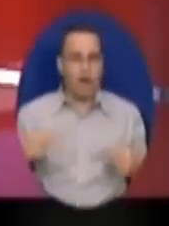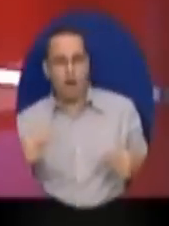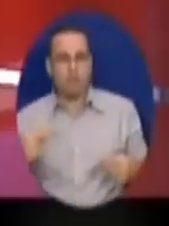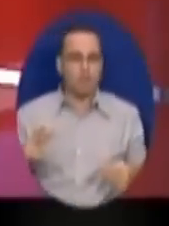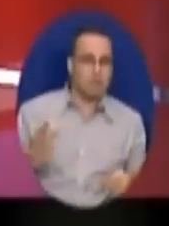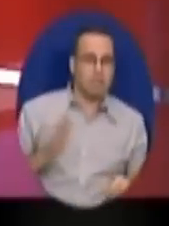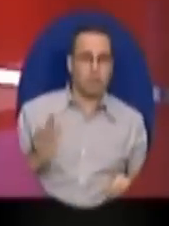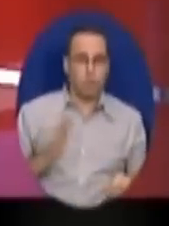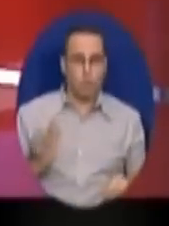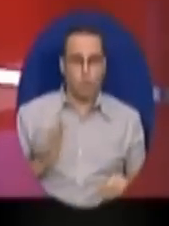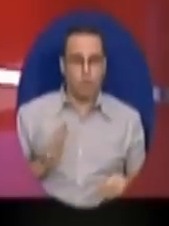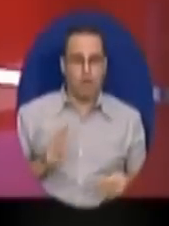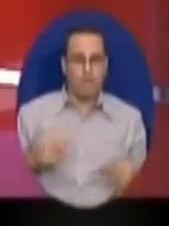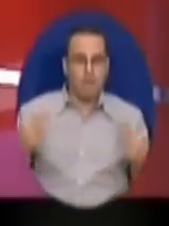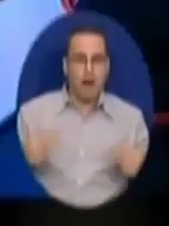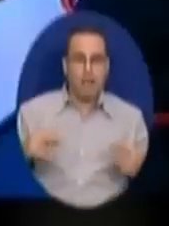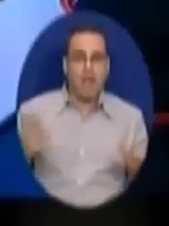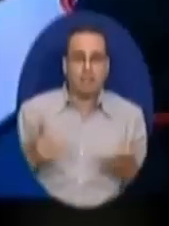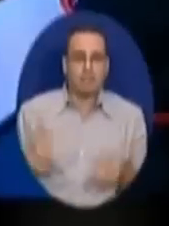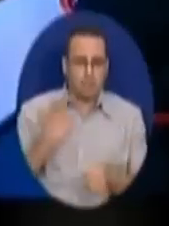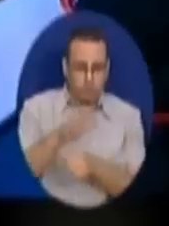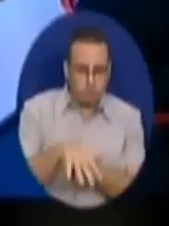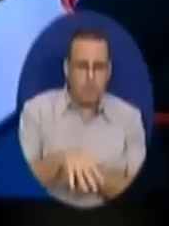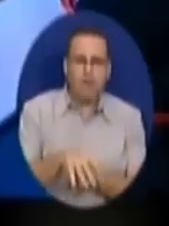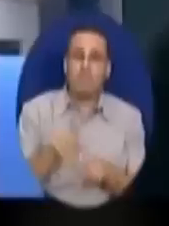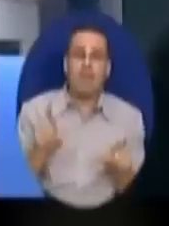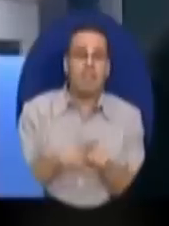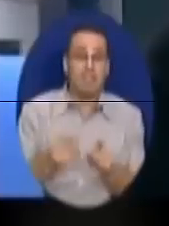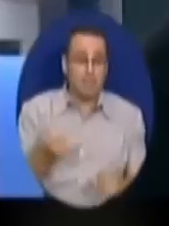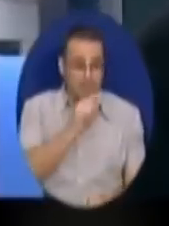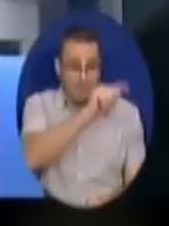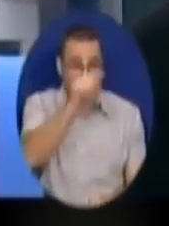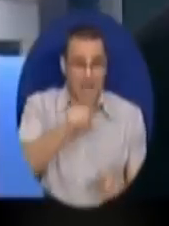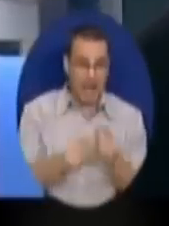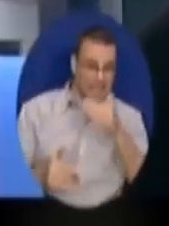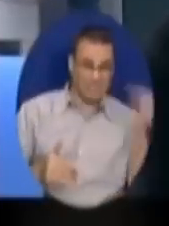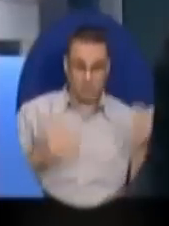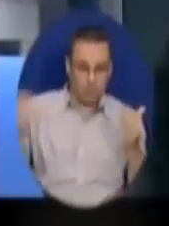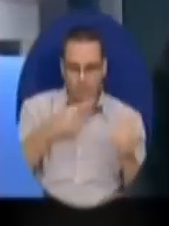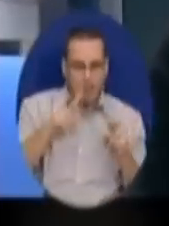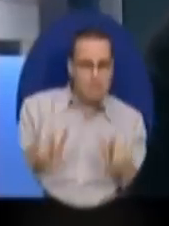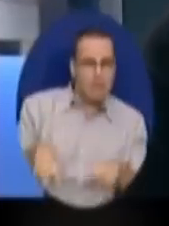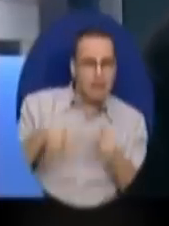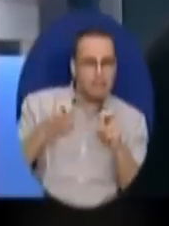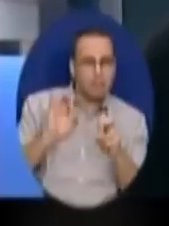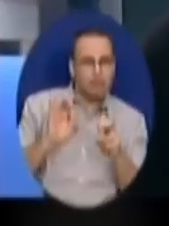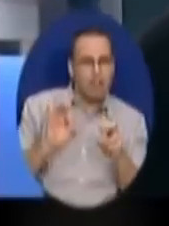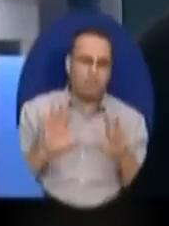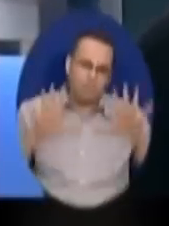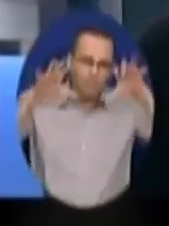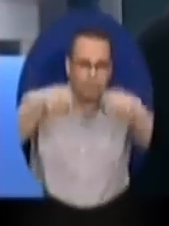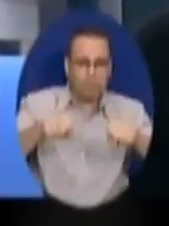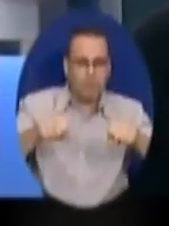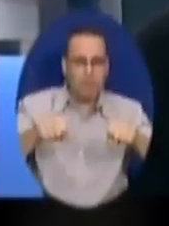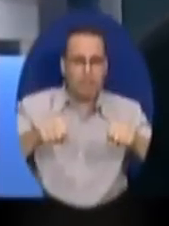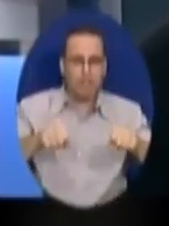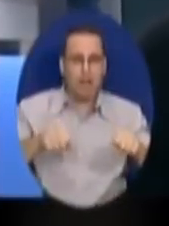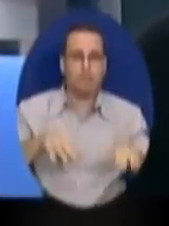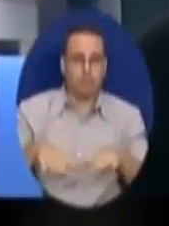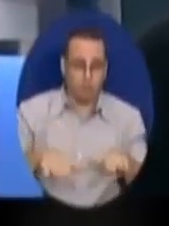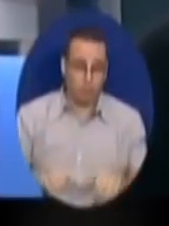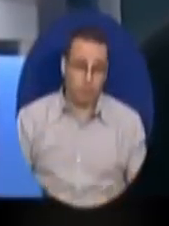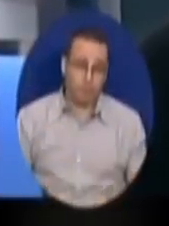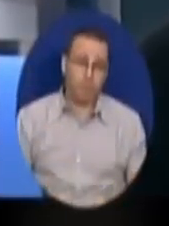והישרדות עושה נכון ותמיד כוחות מהסוג הזה מנצלים מצבי חירום לאומיים כדי לזנק על השלטון לעורר פחד וכולי